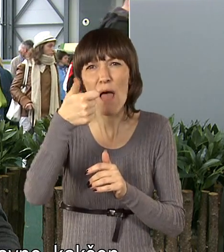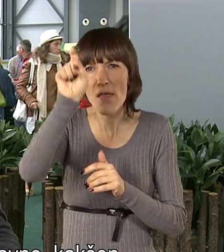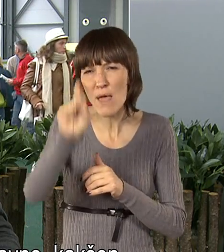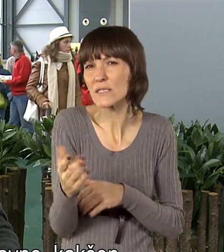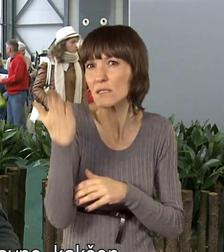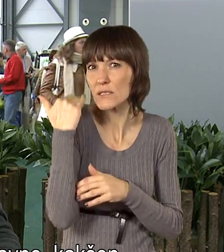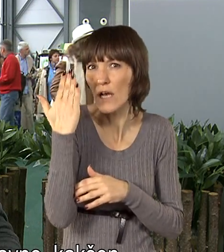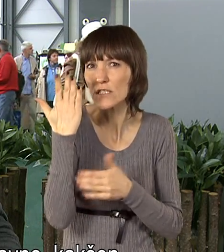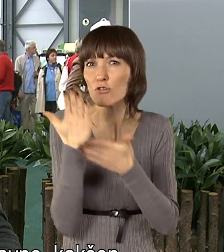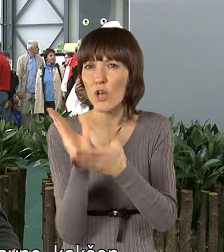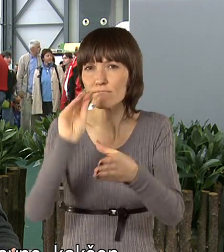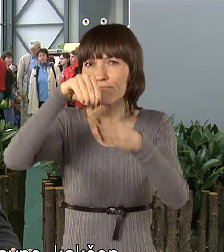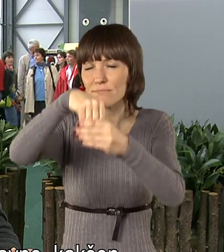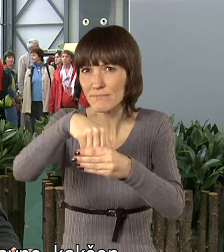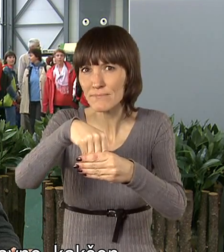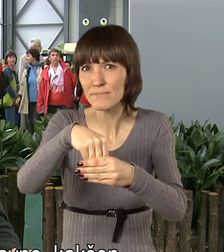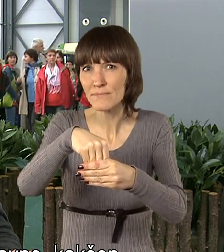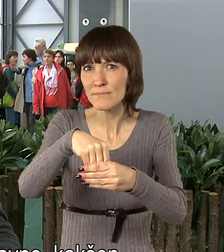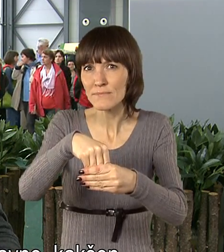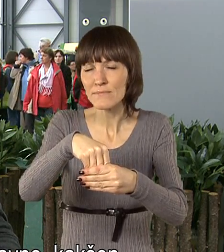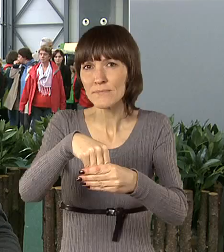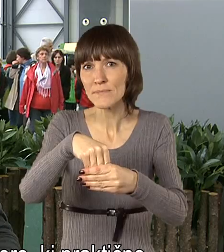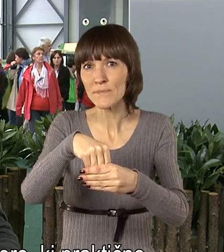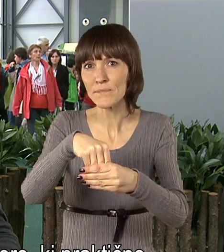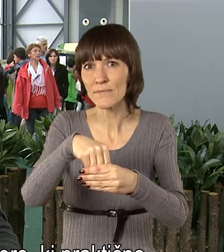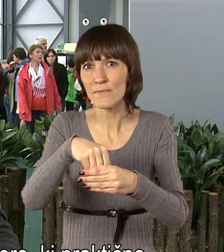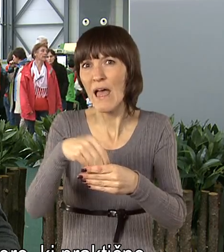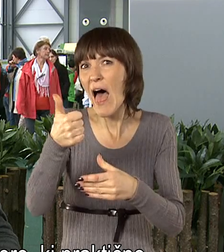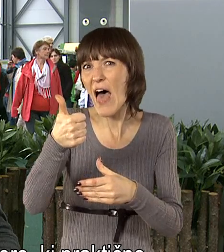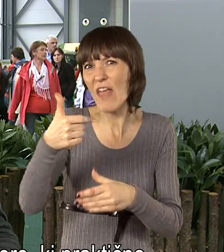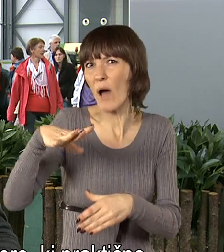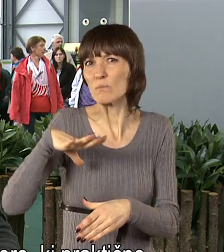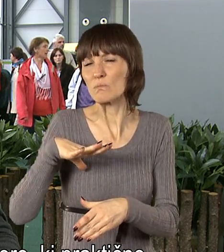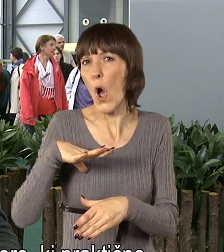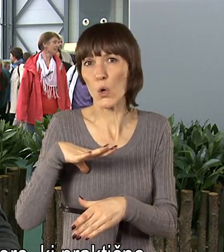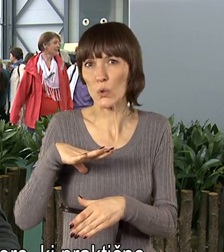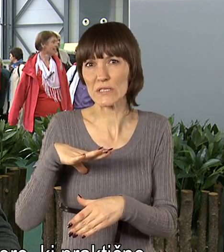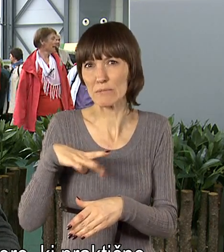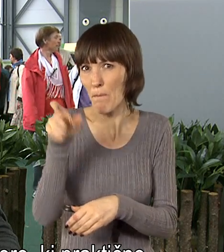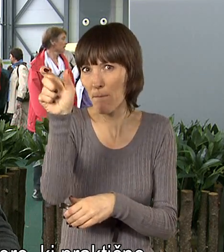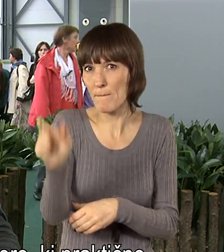nazaj, vgradili, implementirali, no, operativno eni gospe, ženski,